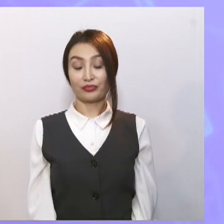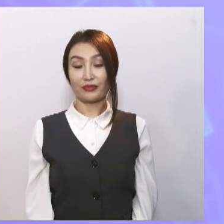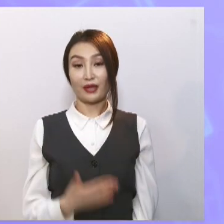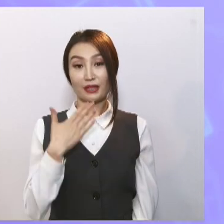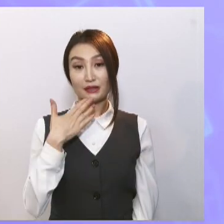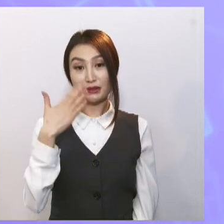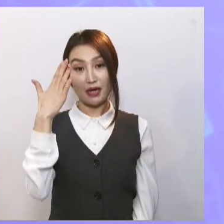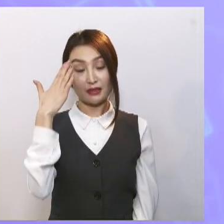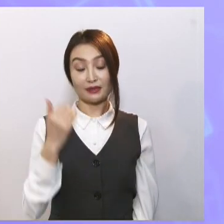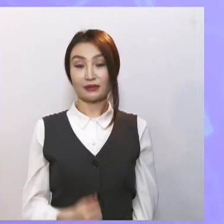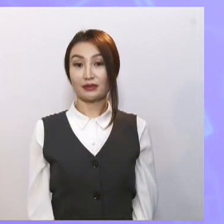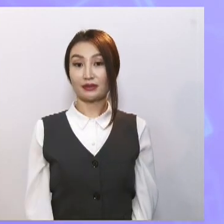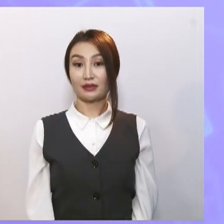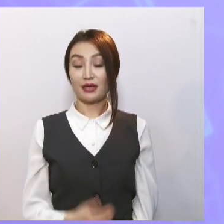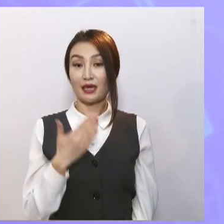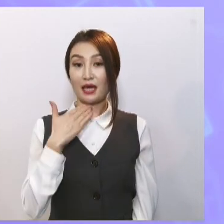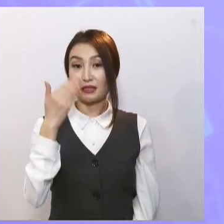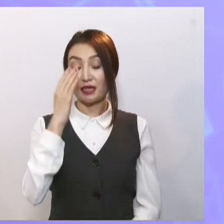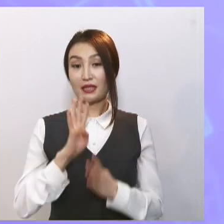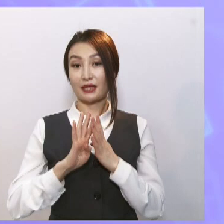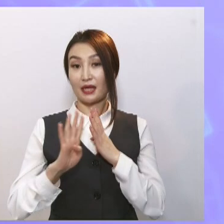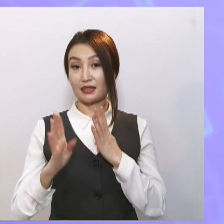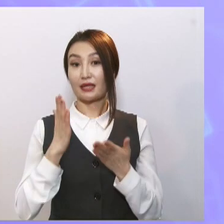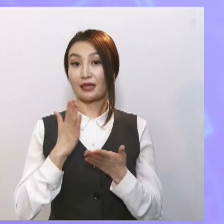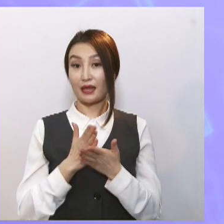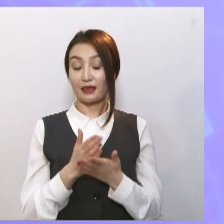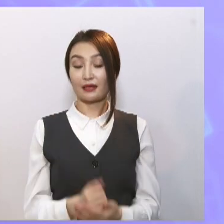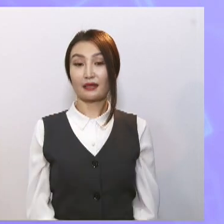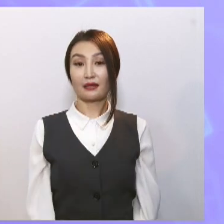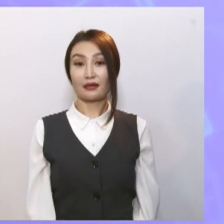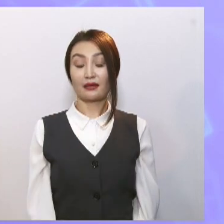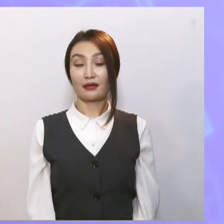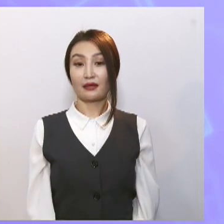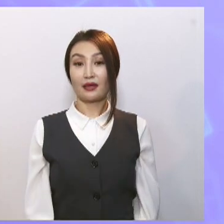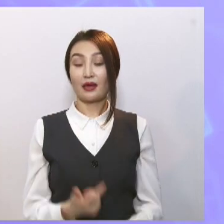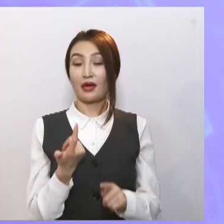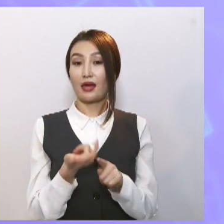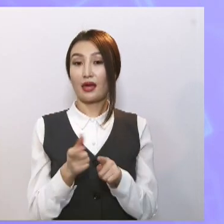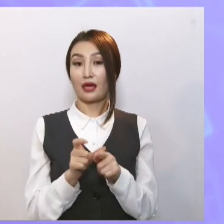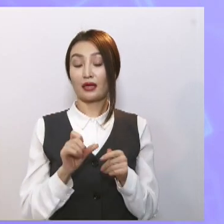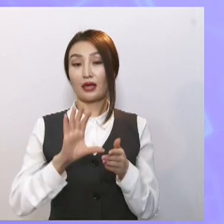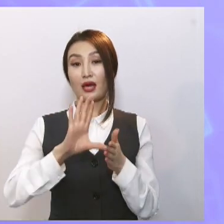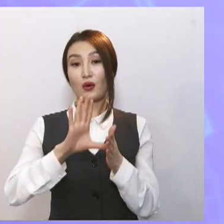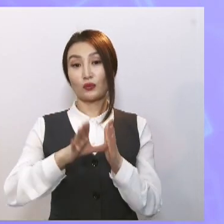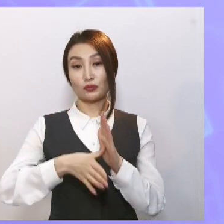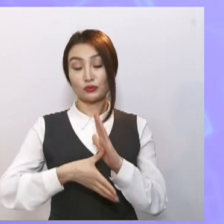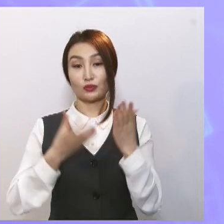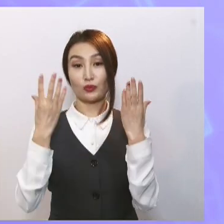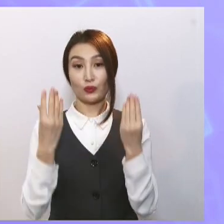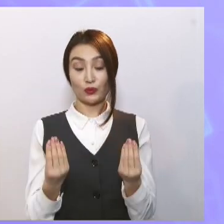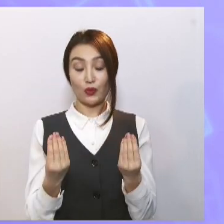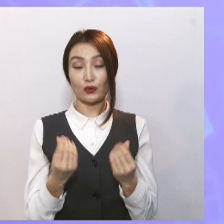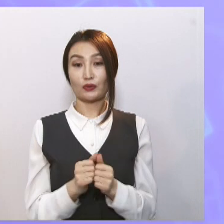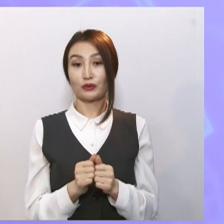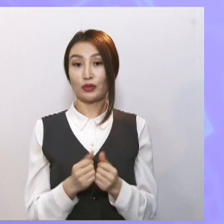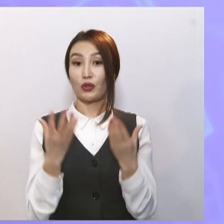Жай. Жайдын кезеги келди. Эң узун күндөр.